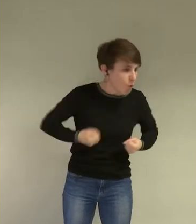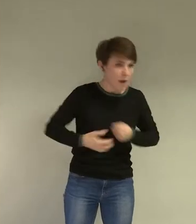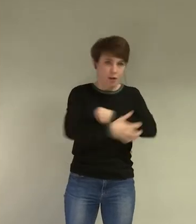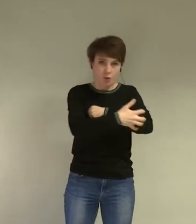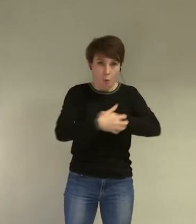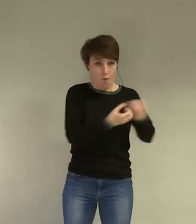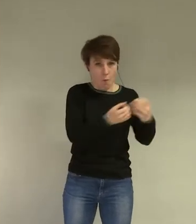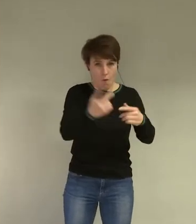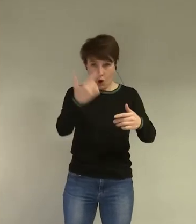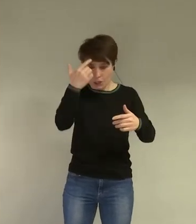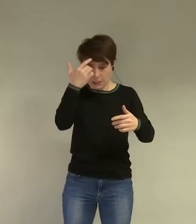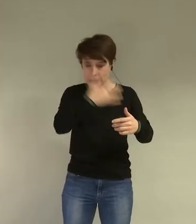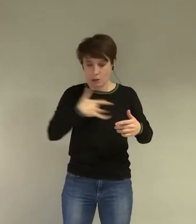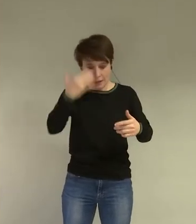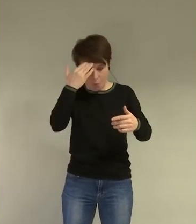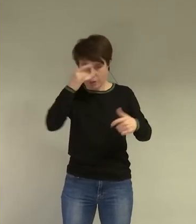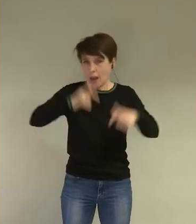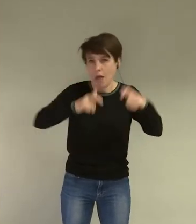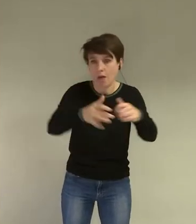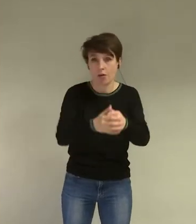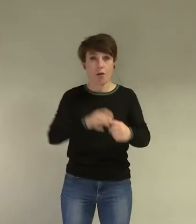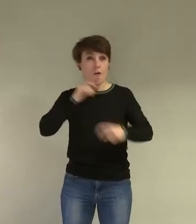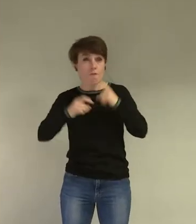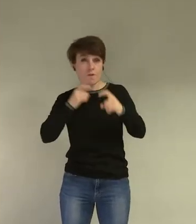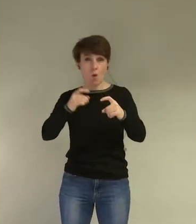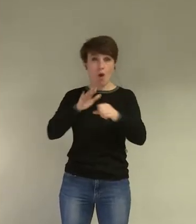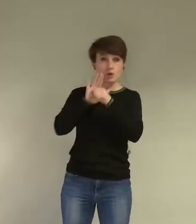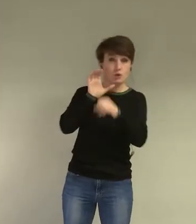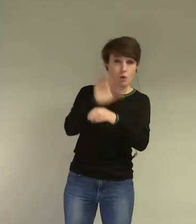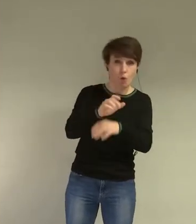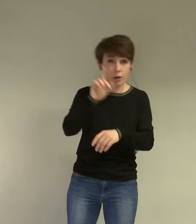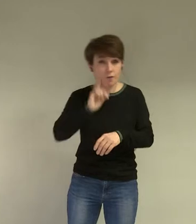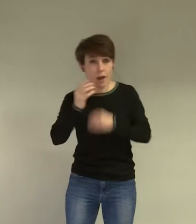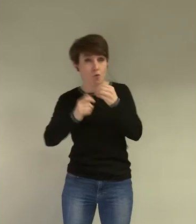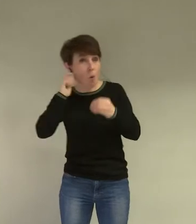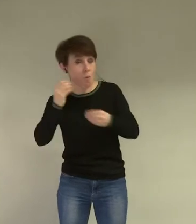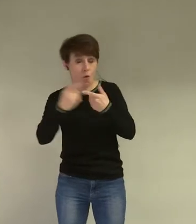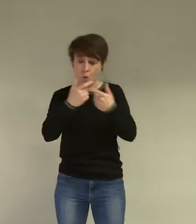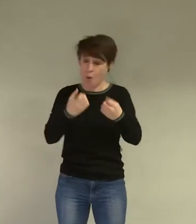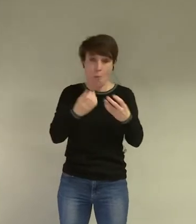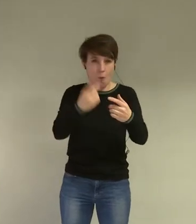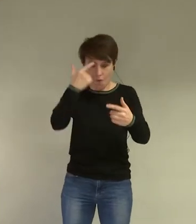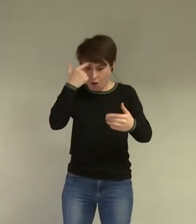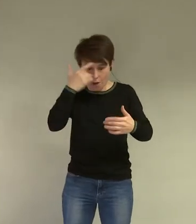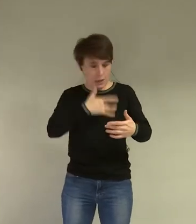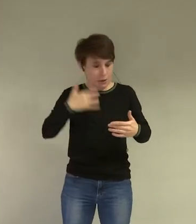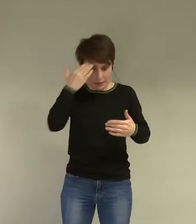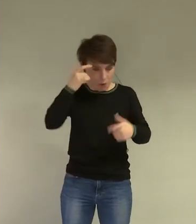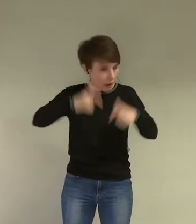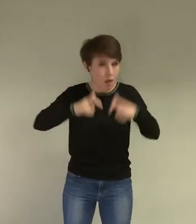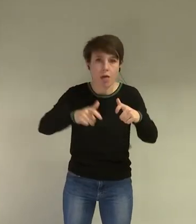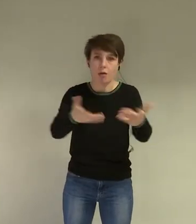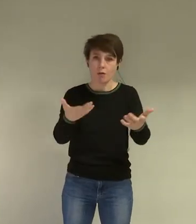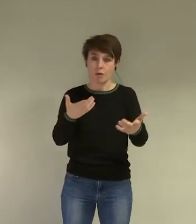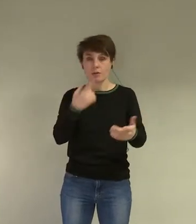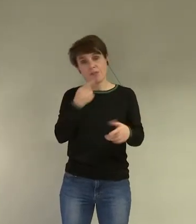retrait des services publics des violences sexistes et sexuelles les ravages d'une idéologie aussi qui fait croire à chacun qu'il est le seul responsable de ce qui lui